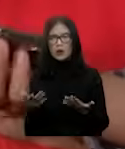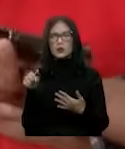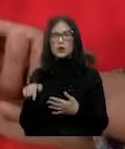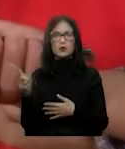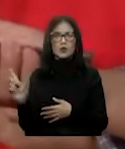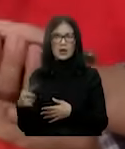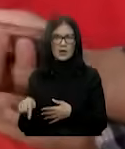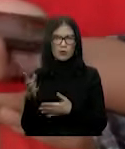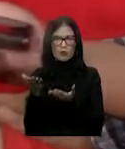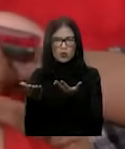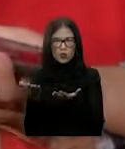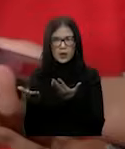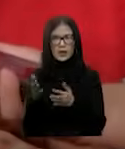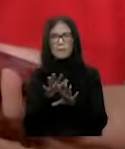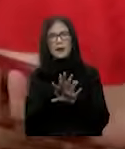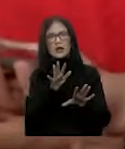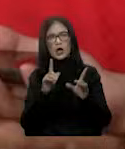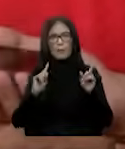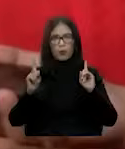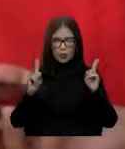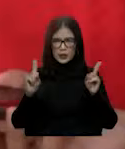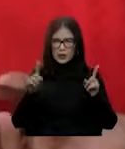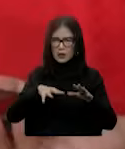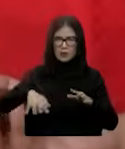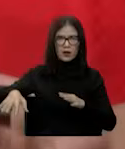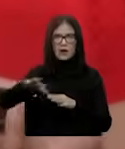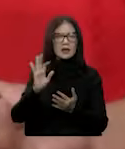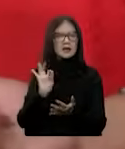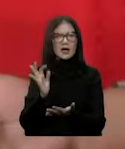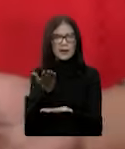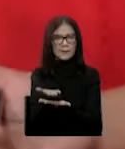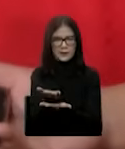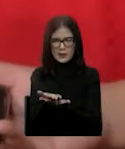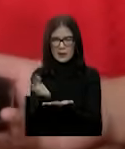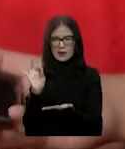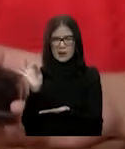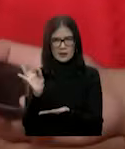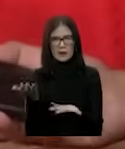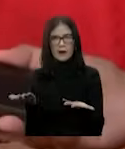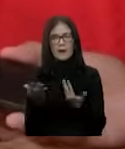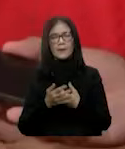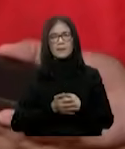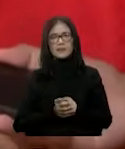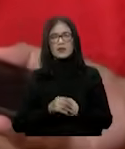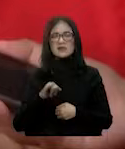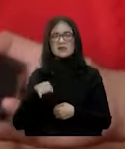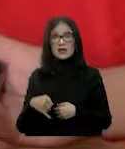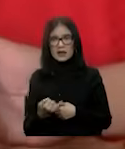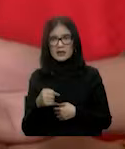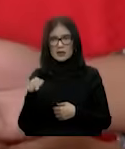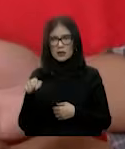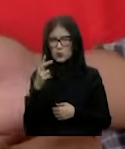dari partai politik di tingkat daerah maupun di tingkat wilayah. Nah sehingga memang melihat